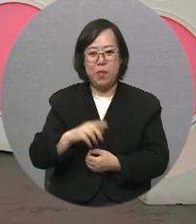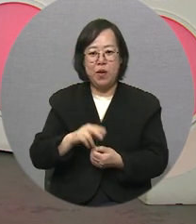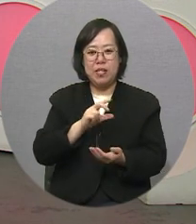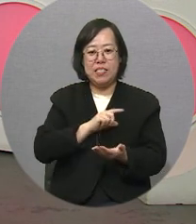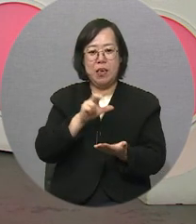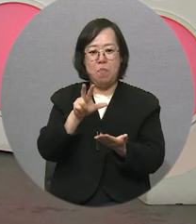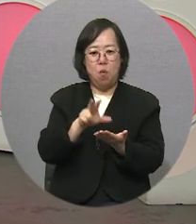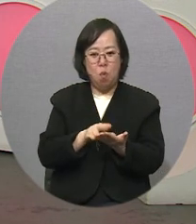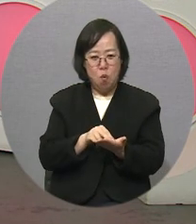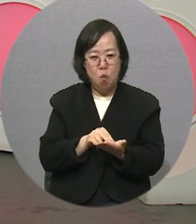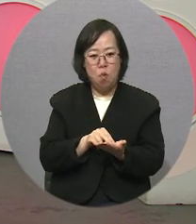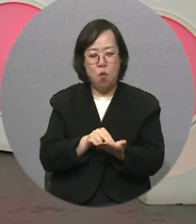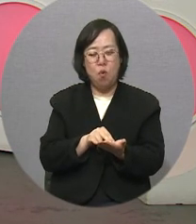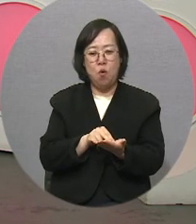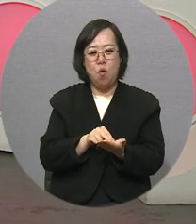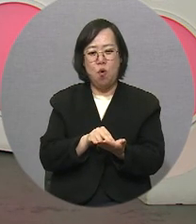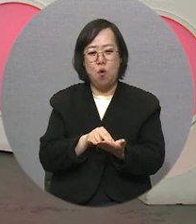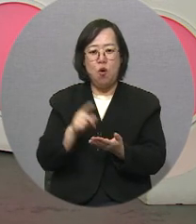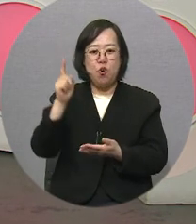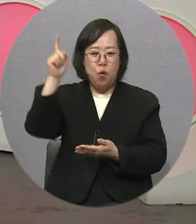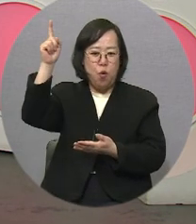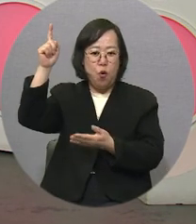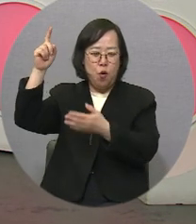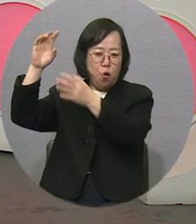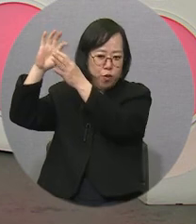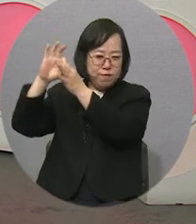제목은요, 인연이라는 또 감동 사연이네요.